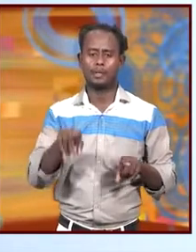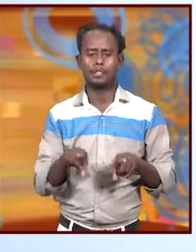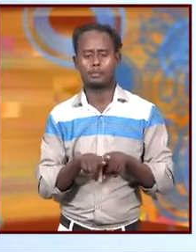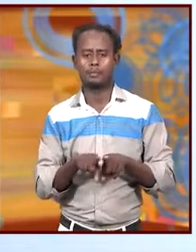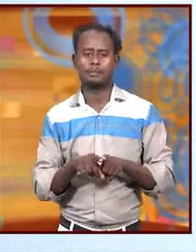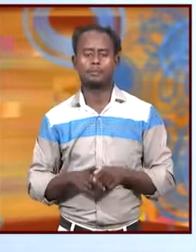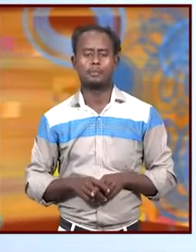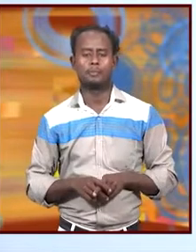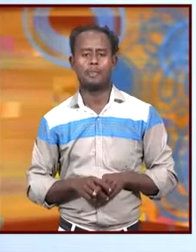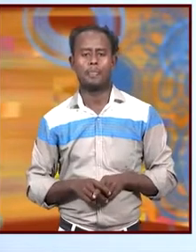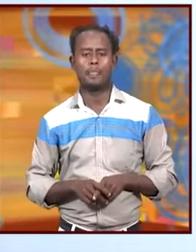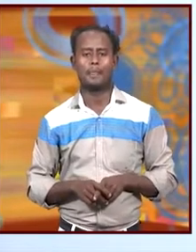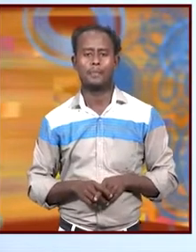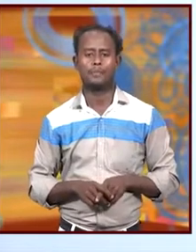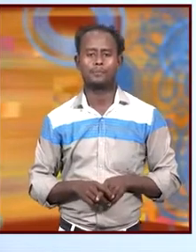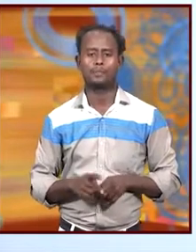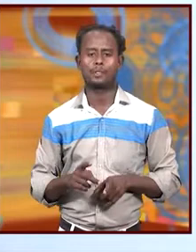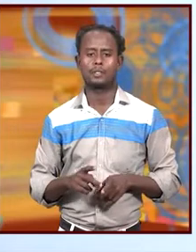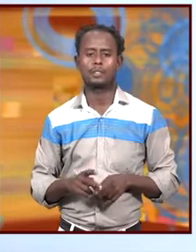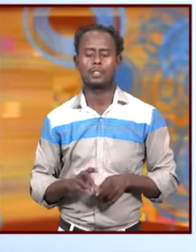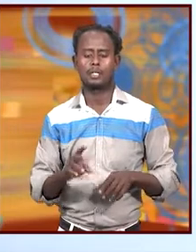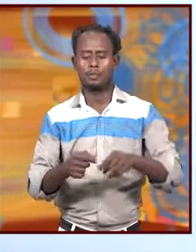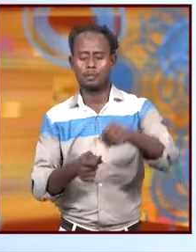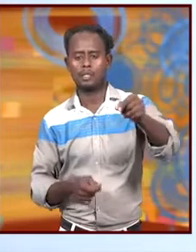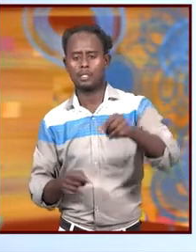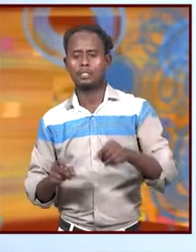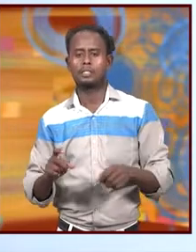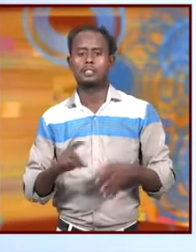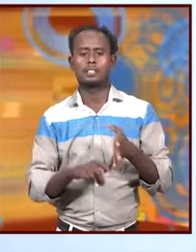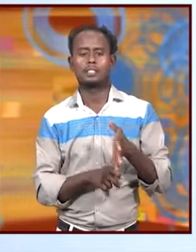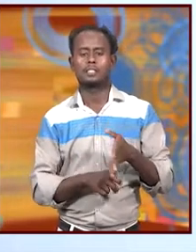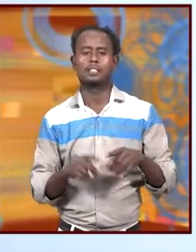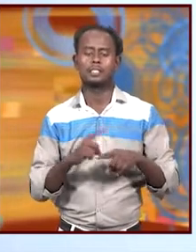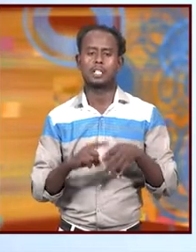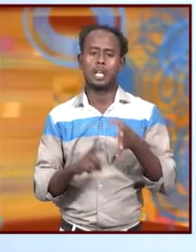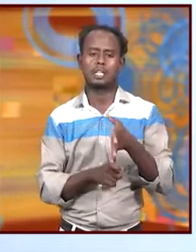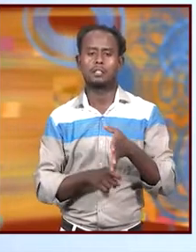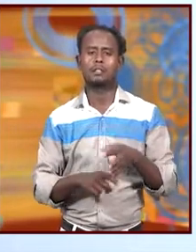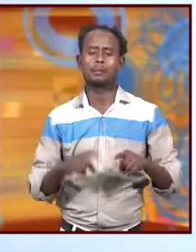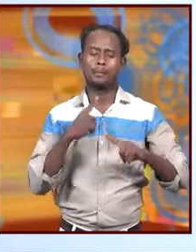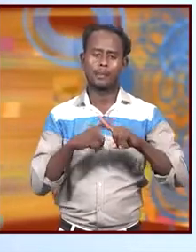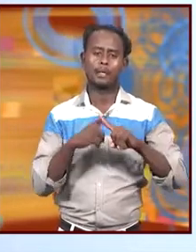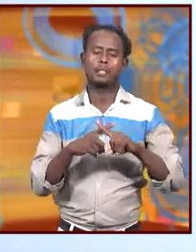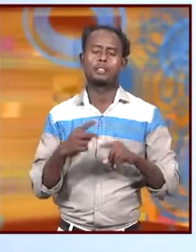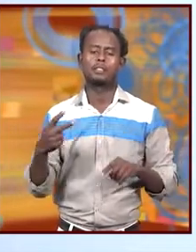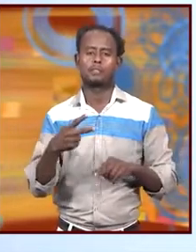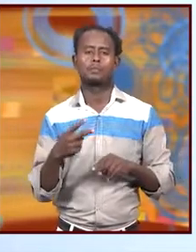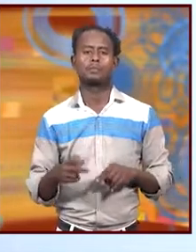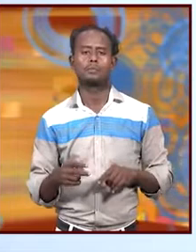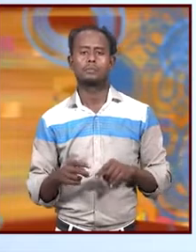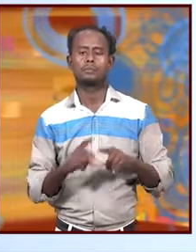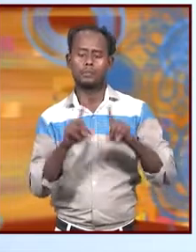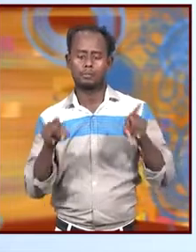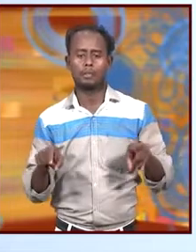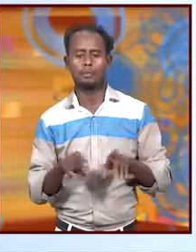பக்கங்களும் சமம். அதாவது நீளமான பக்கம் S என்றும் அகலமான பக்கம் S என்றும் இரண்டையும் பெருக்க கிடைப்பது